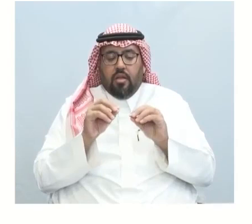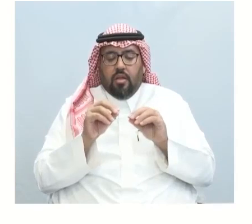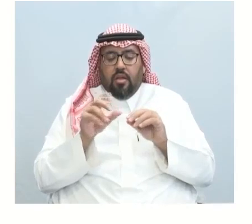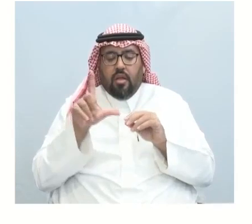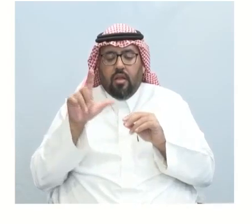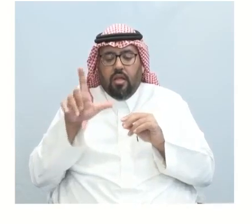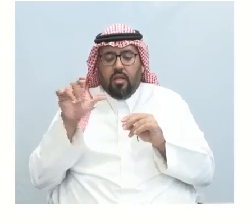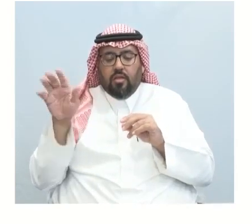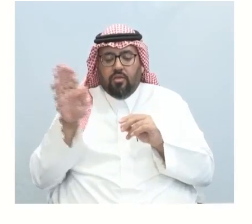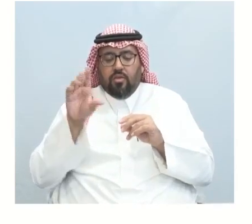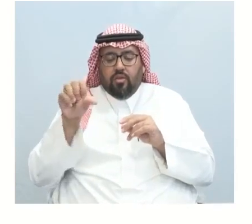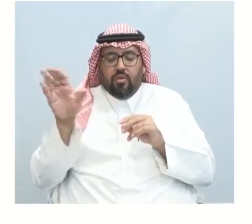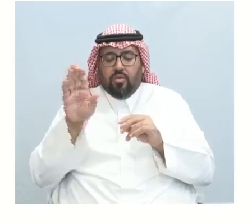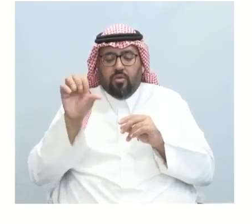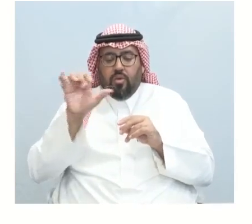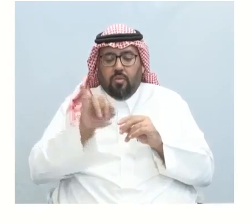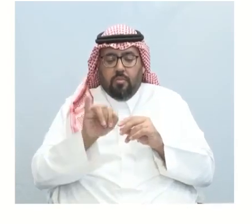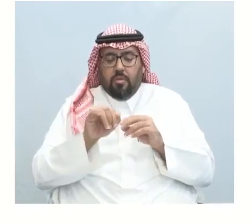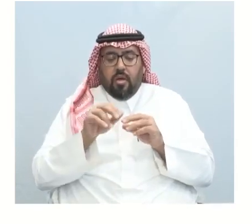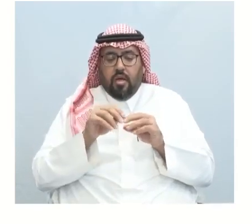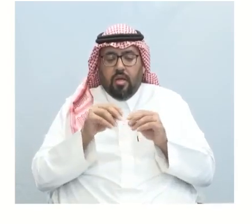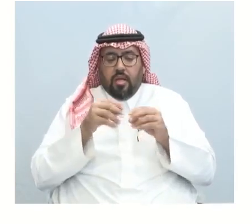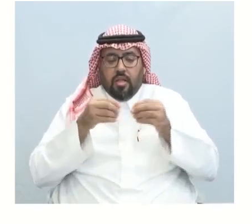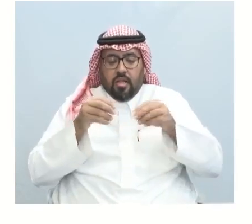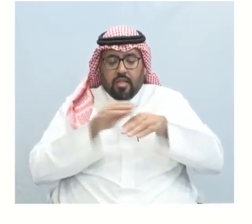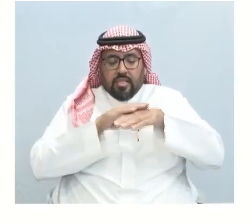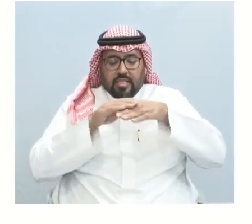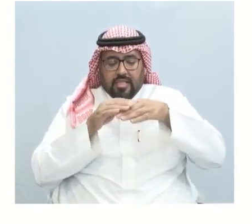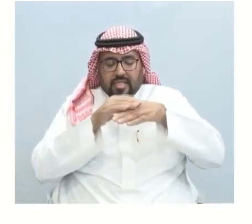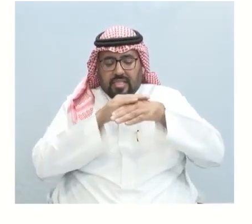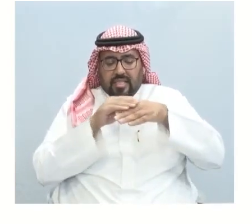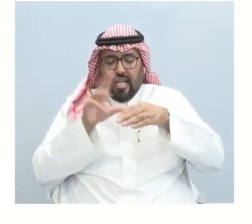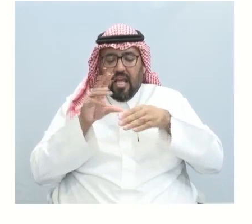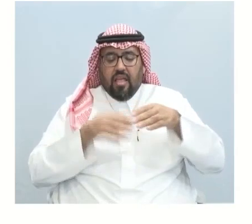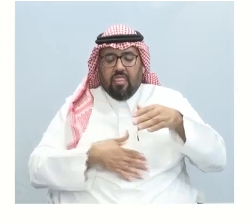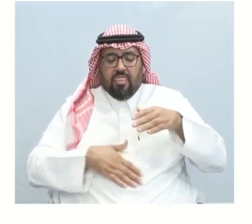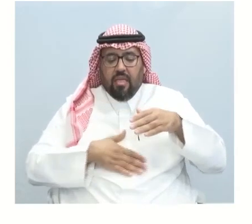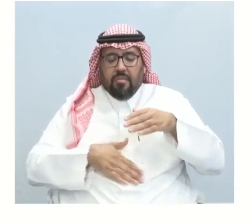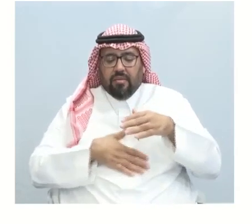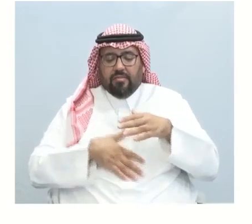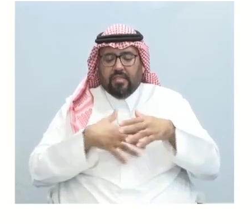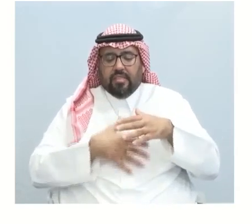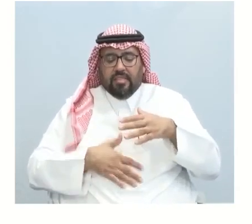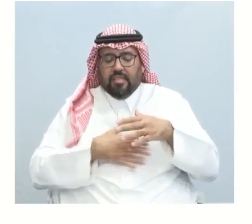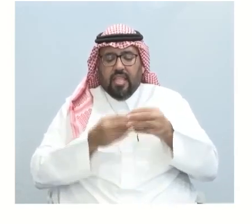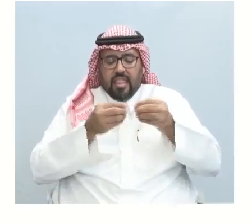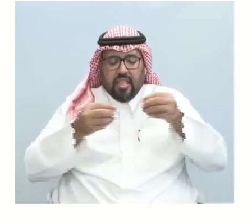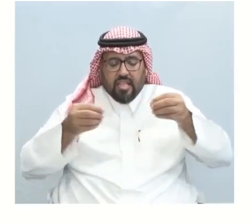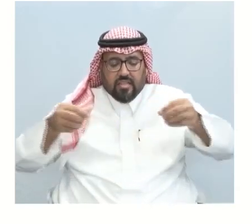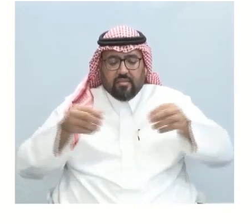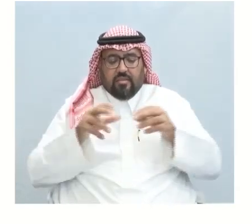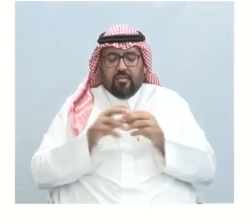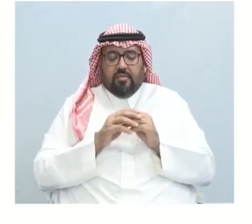الليسوسوم هو الذي كان مسؤول عن افراز ماذا عن افراز هذه الانزيمات الهاضمه التي عملت على تحليل